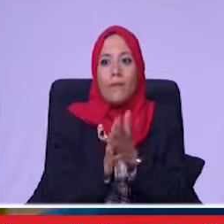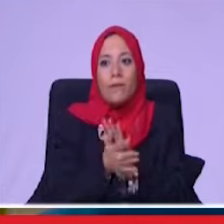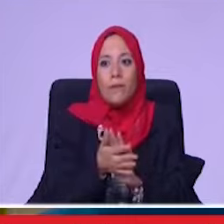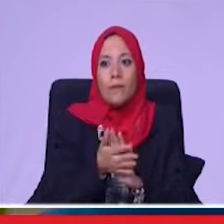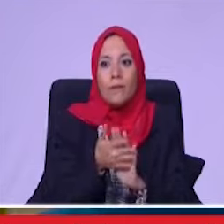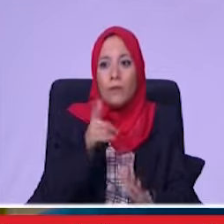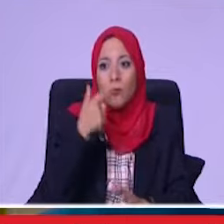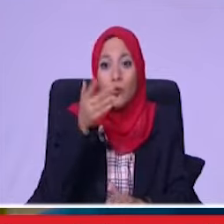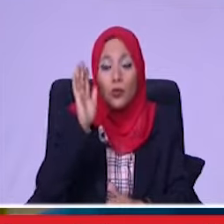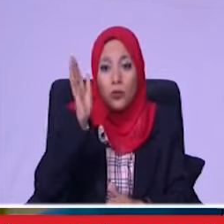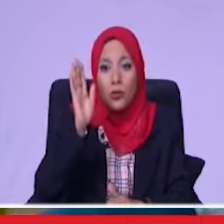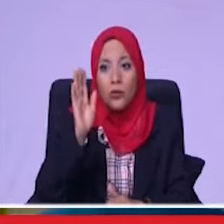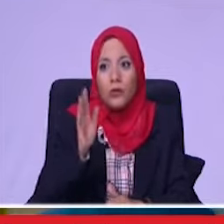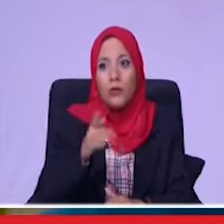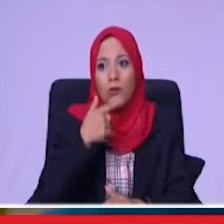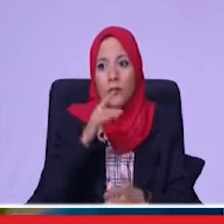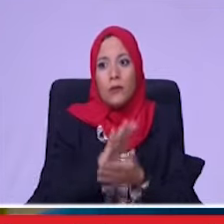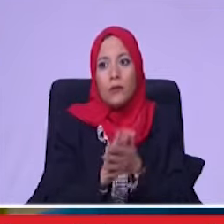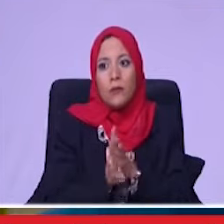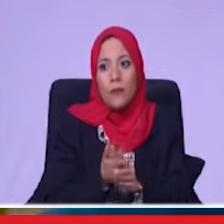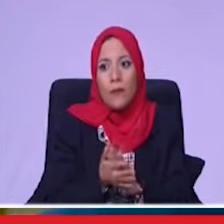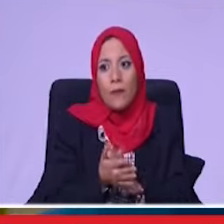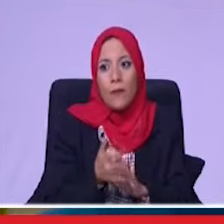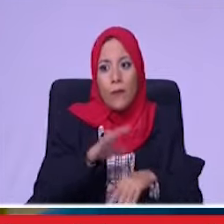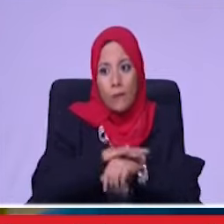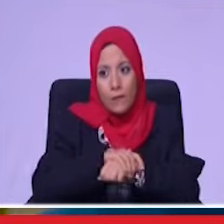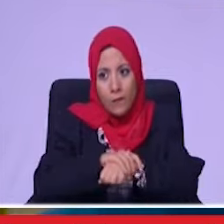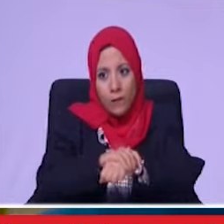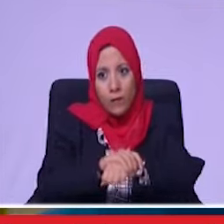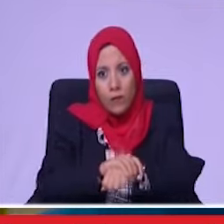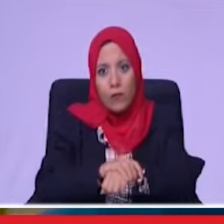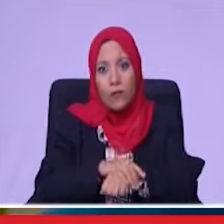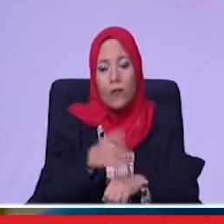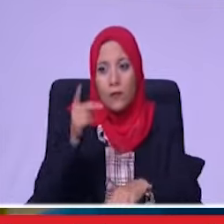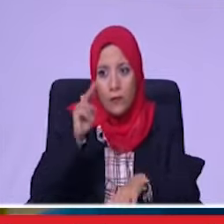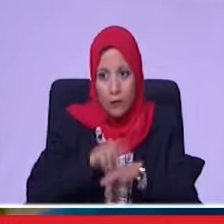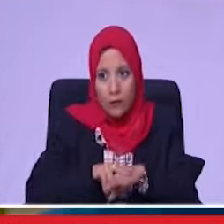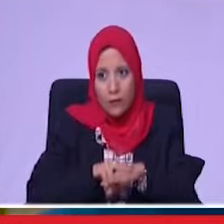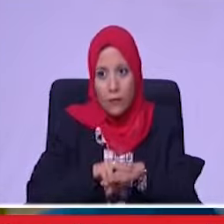بقى ومشي عمل له هني قال له هيبقى في لقاء تاني